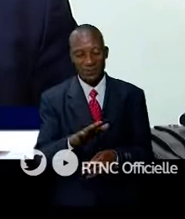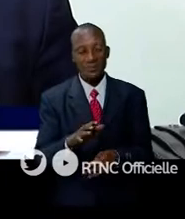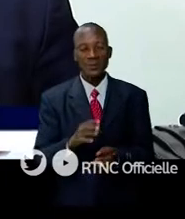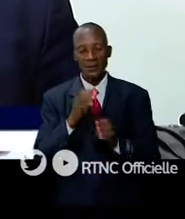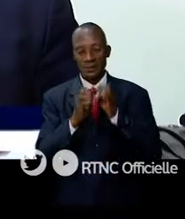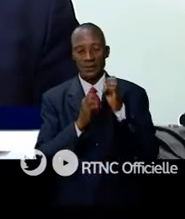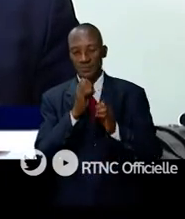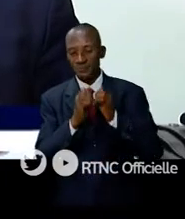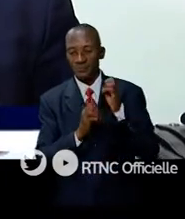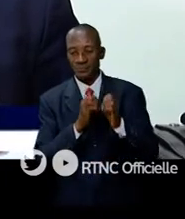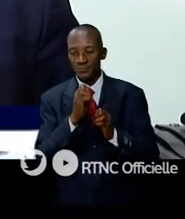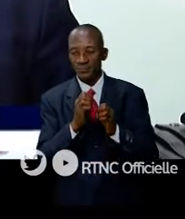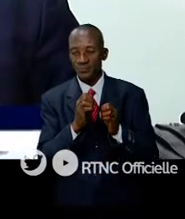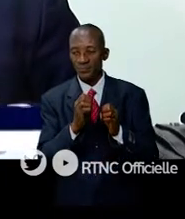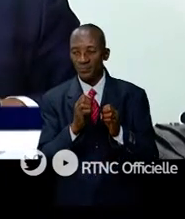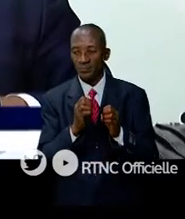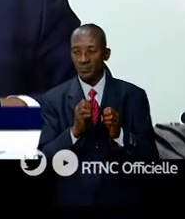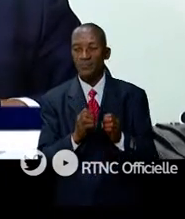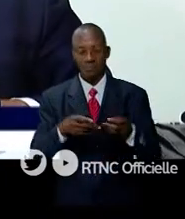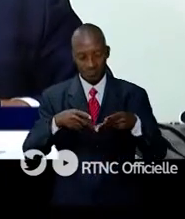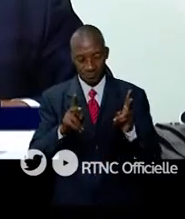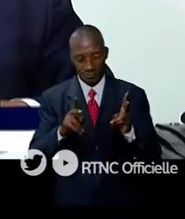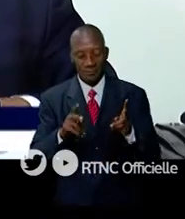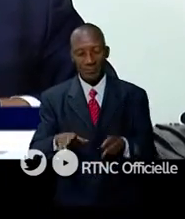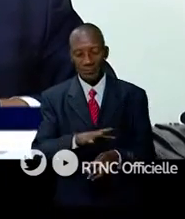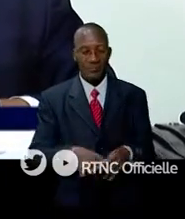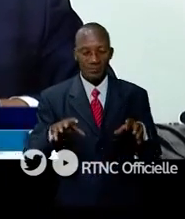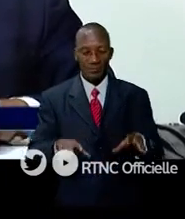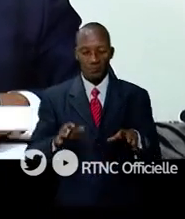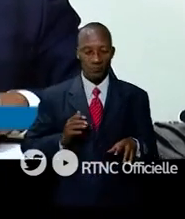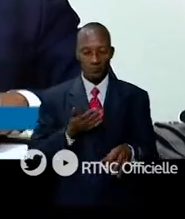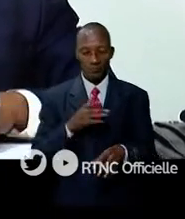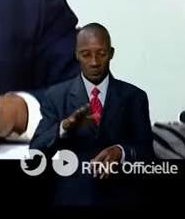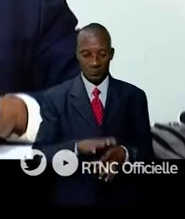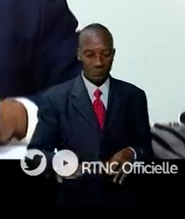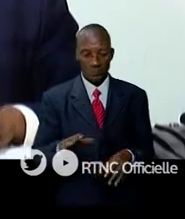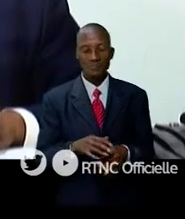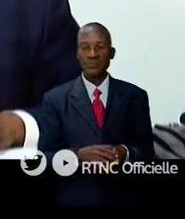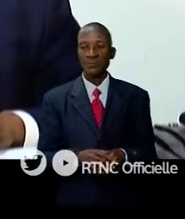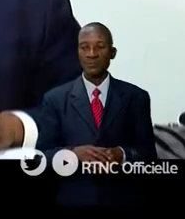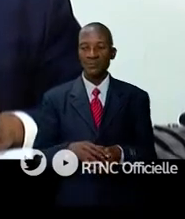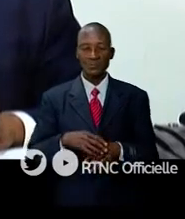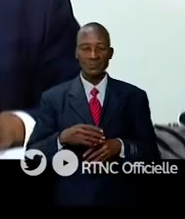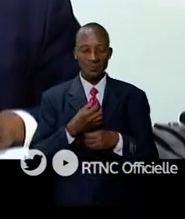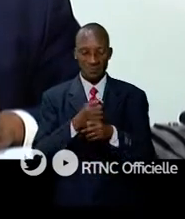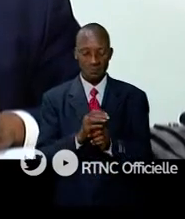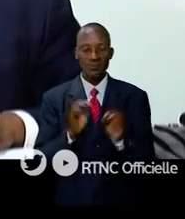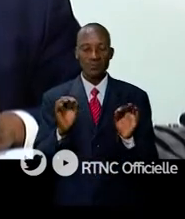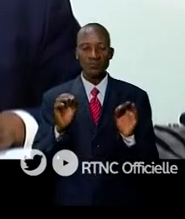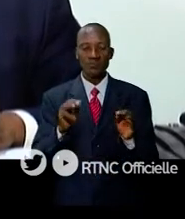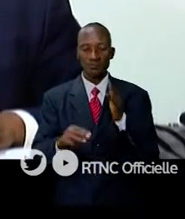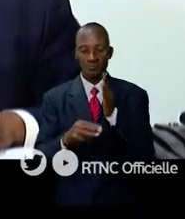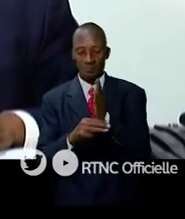élaboration permettra à la République démocratique du Congo, notre pays, de mettre en place des mécanismes